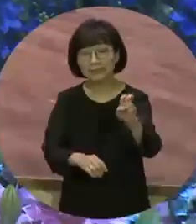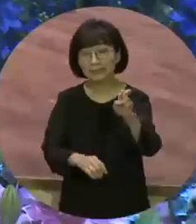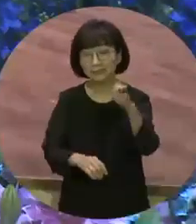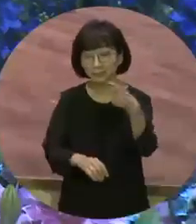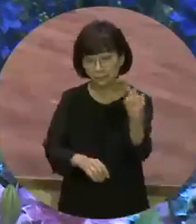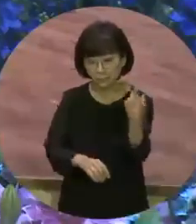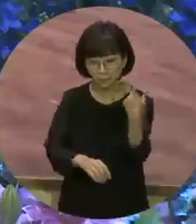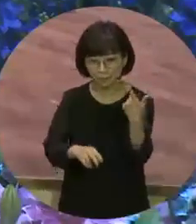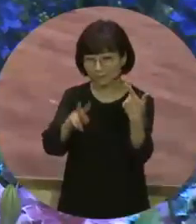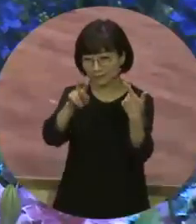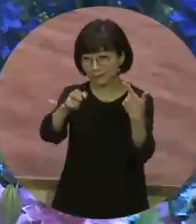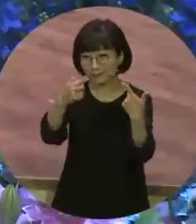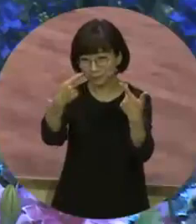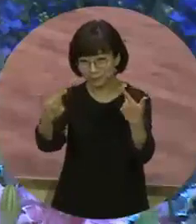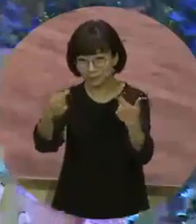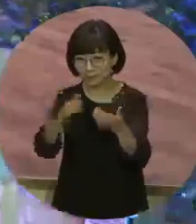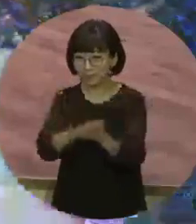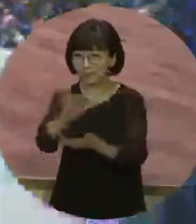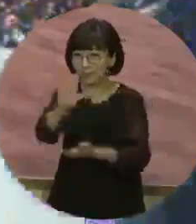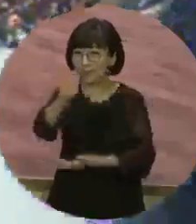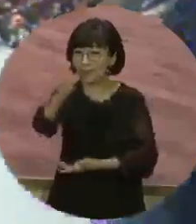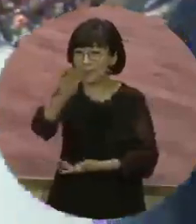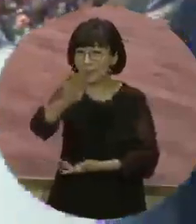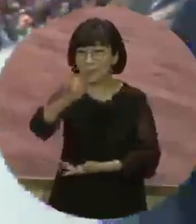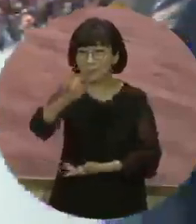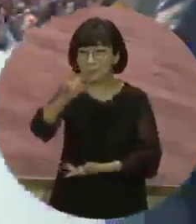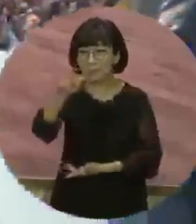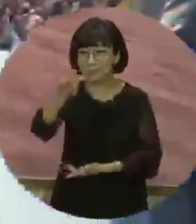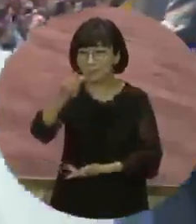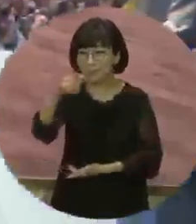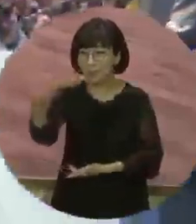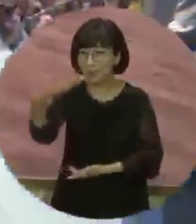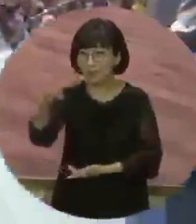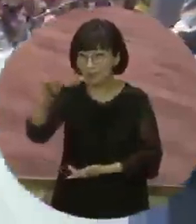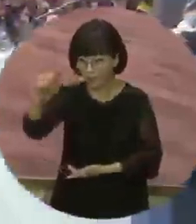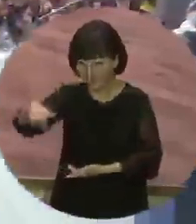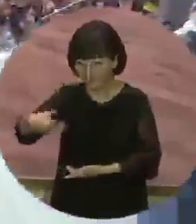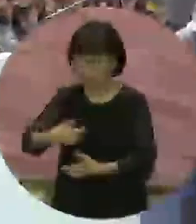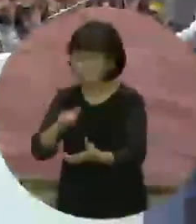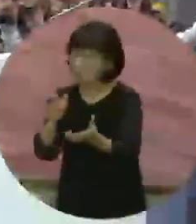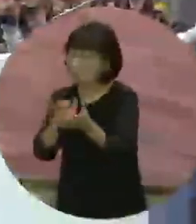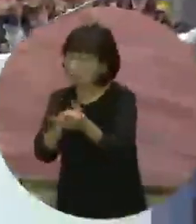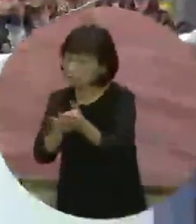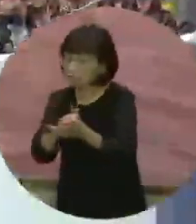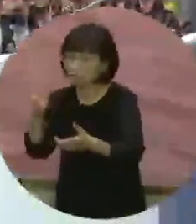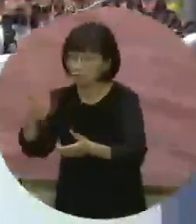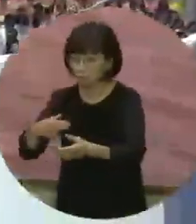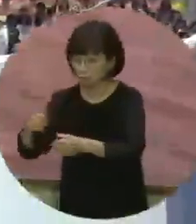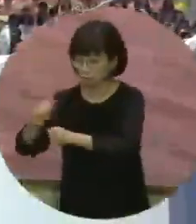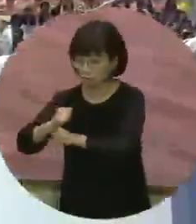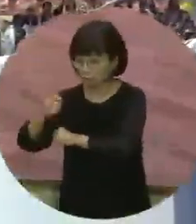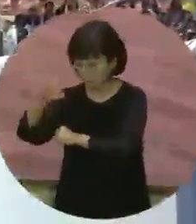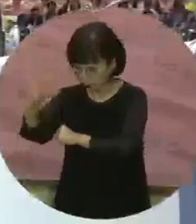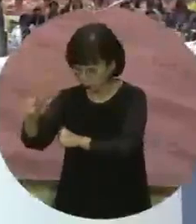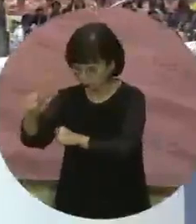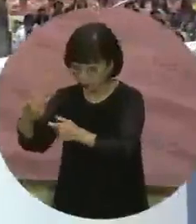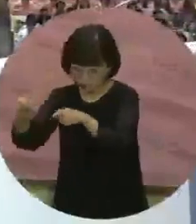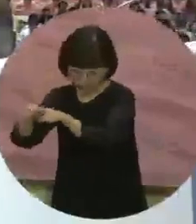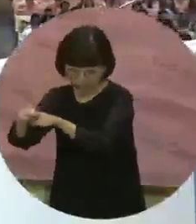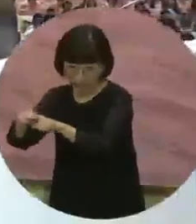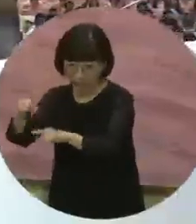본 보세요. 아비멜렉이 그 친구 아우삭과 군대 장관 비골과 더불어